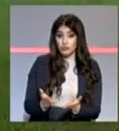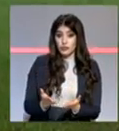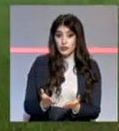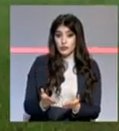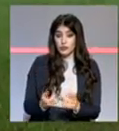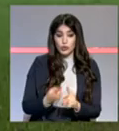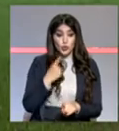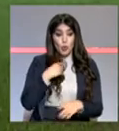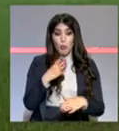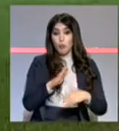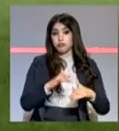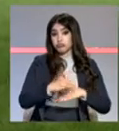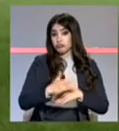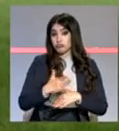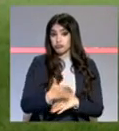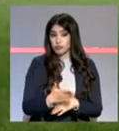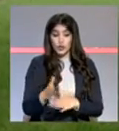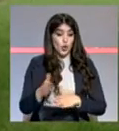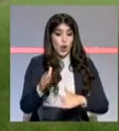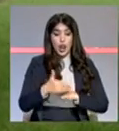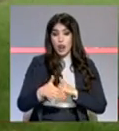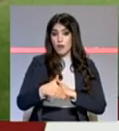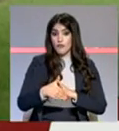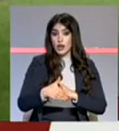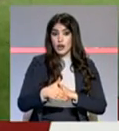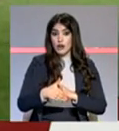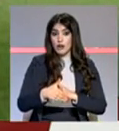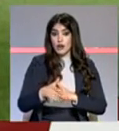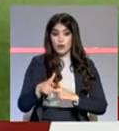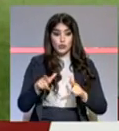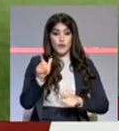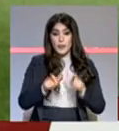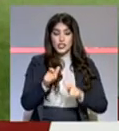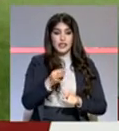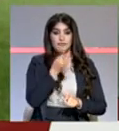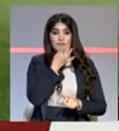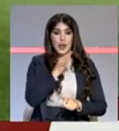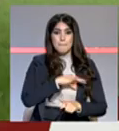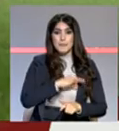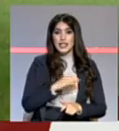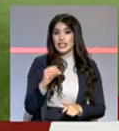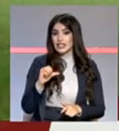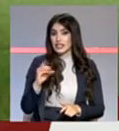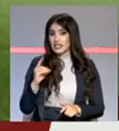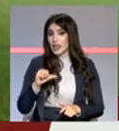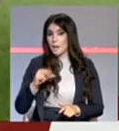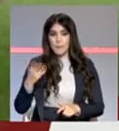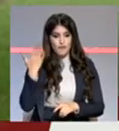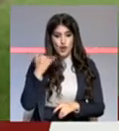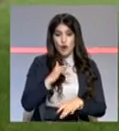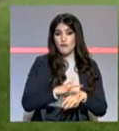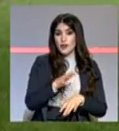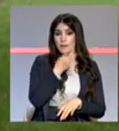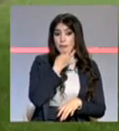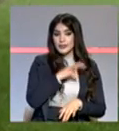الروندمون تاعه قاعد يطيح مش قاعد يزيد. معظم الفلاحه زرعت من غير دي بي، وقع احتكار كبير في ماده الدي بي، توه جا وقت لامونيتر.